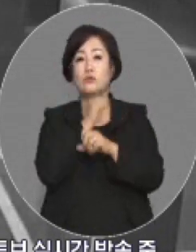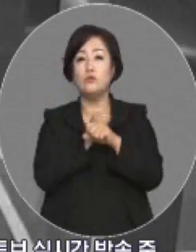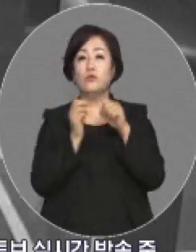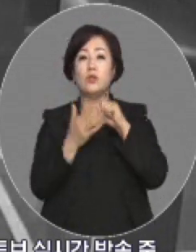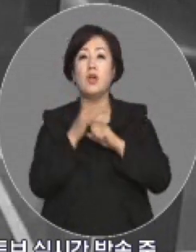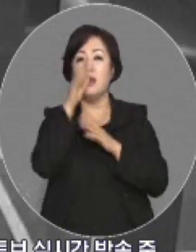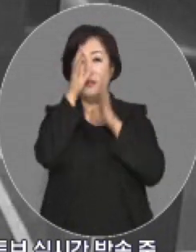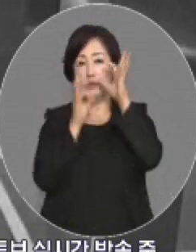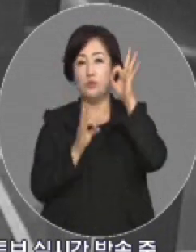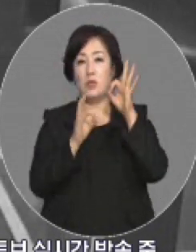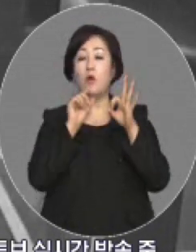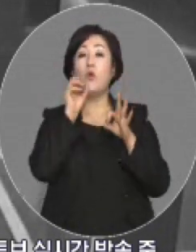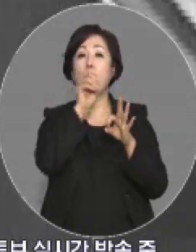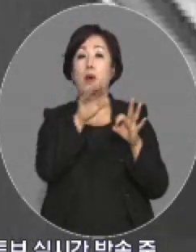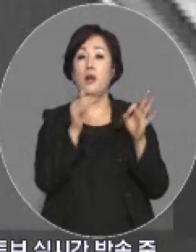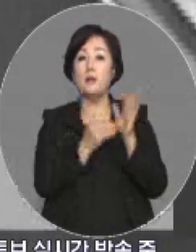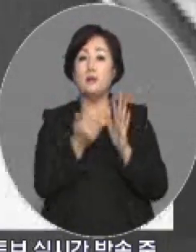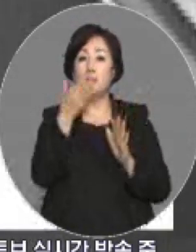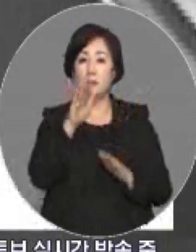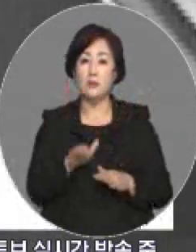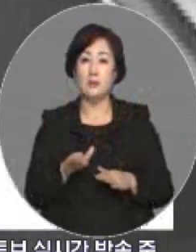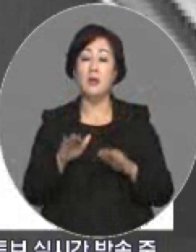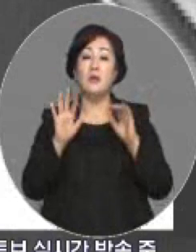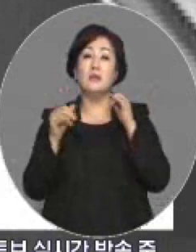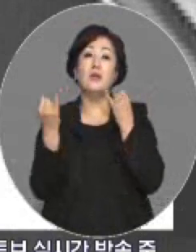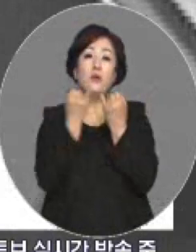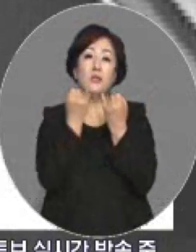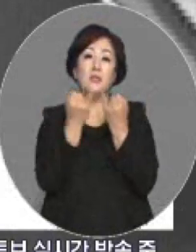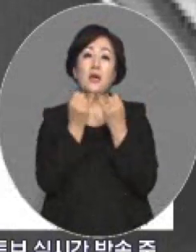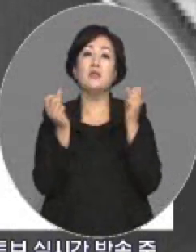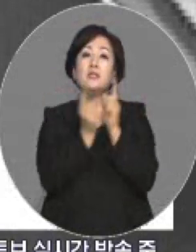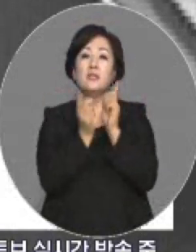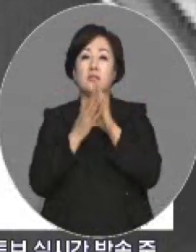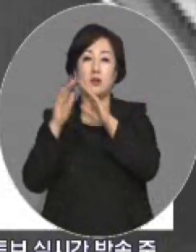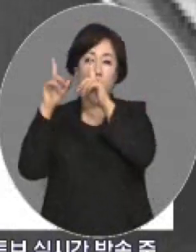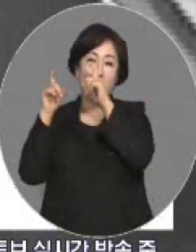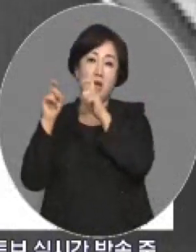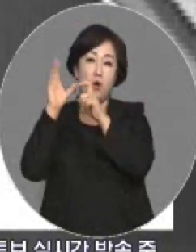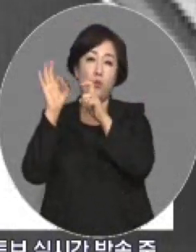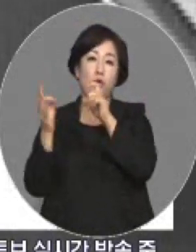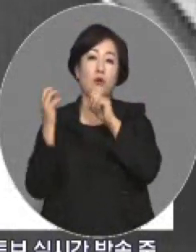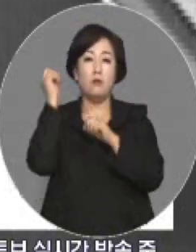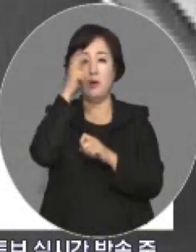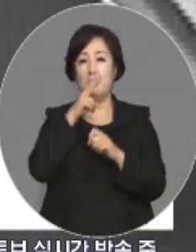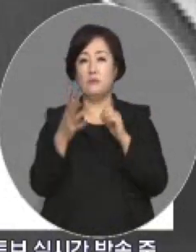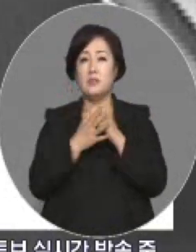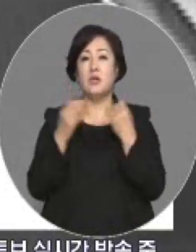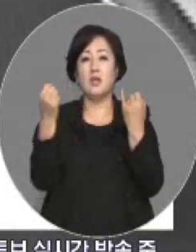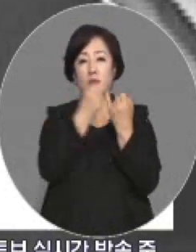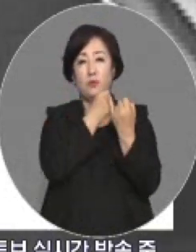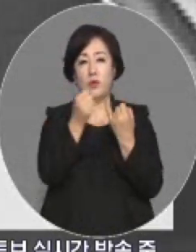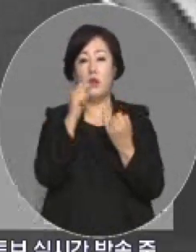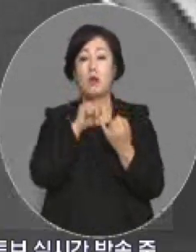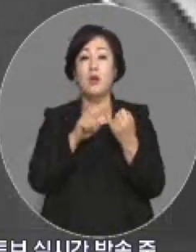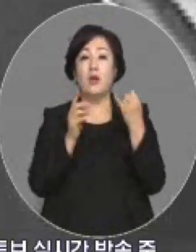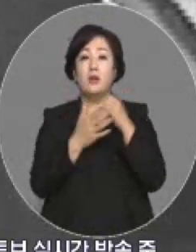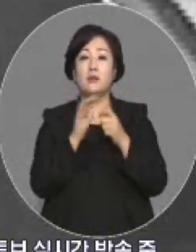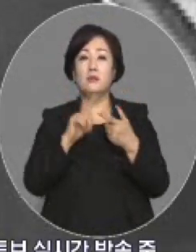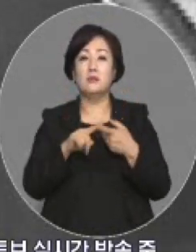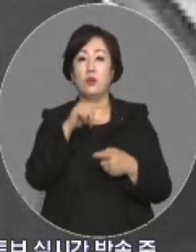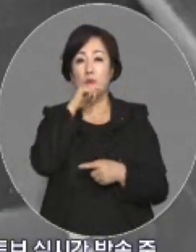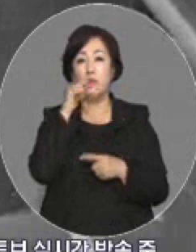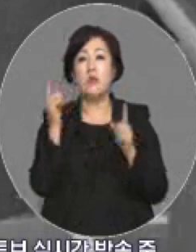실수였다 고 말했습니다 그런데 피해 여성이 차를 찍으려 하자 돌변해 강제로 차에 태우려 했다는게 피해 여성의 진술이